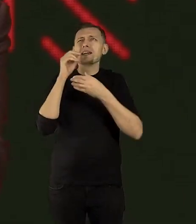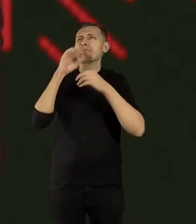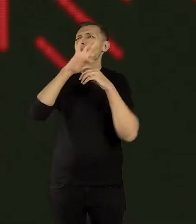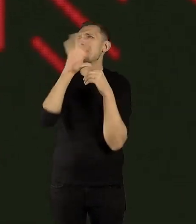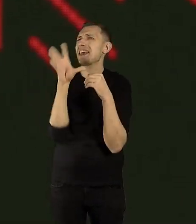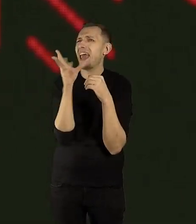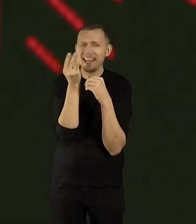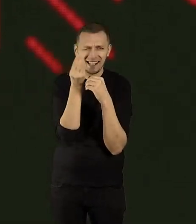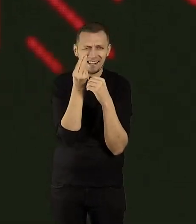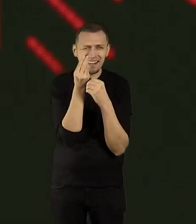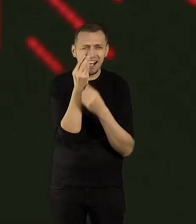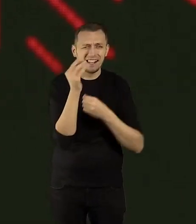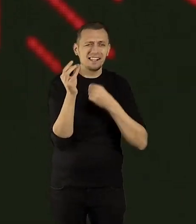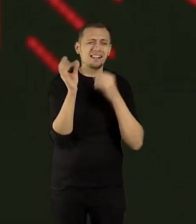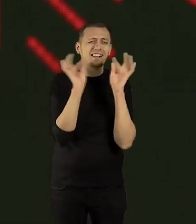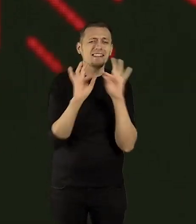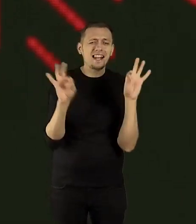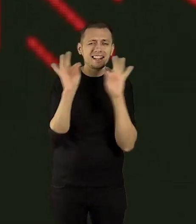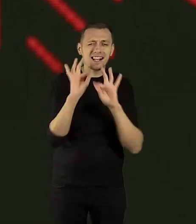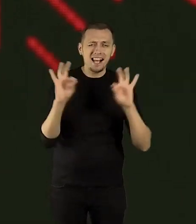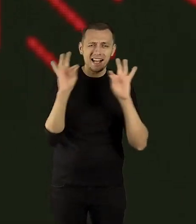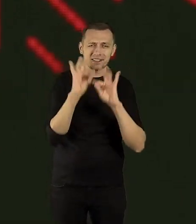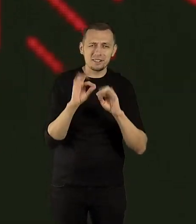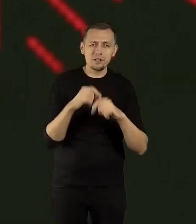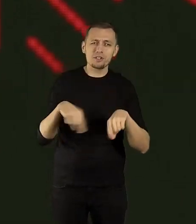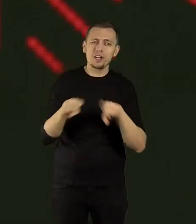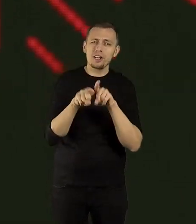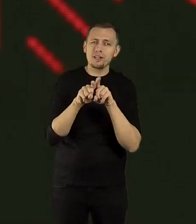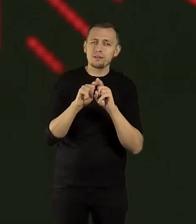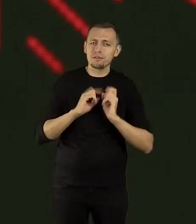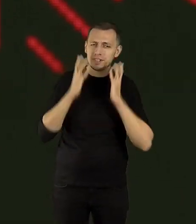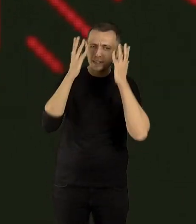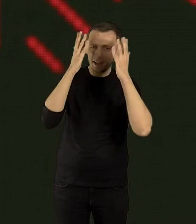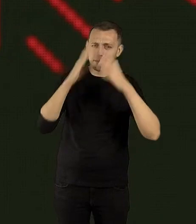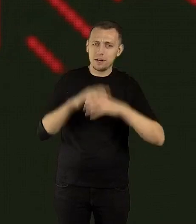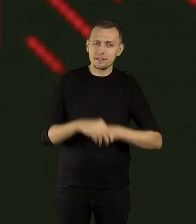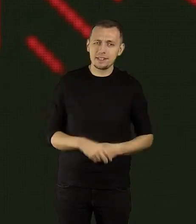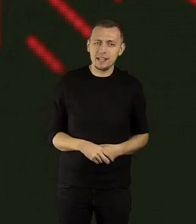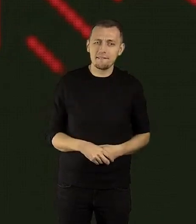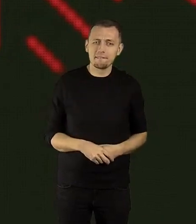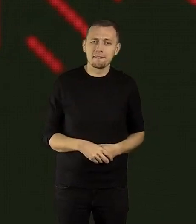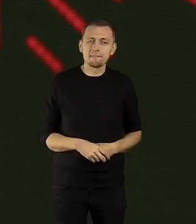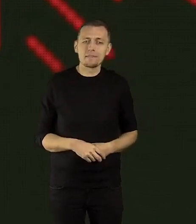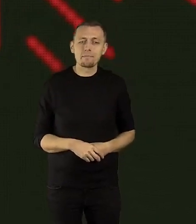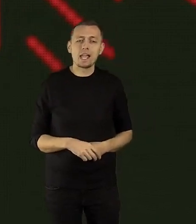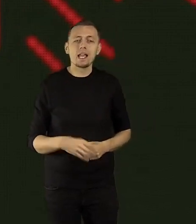recenzję Roberta Schumana do koncertów fortepianowych Chopina. On powiedział